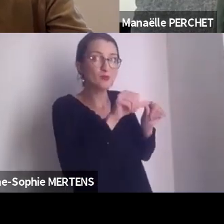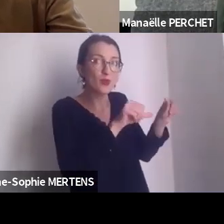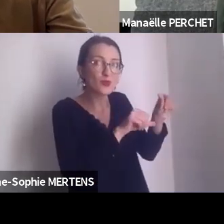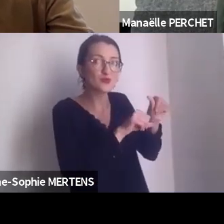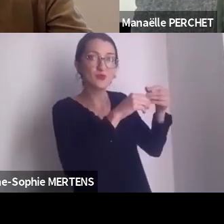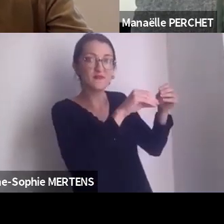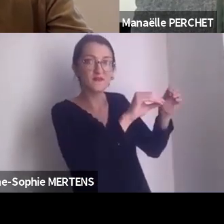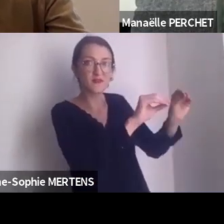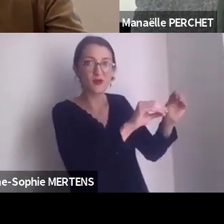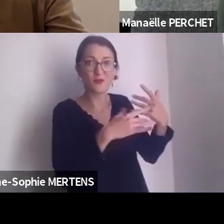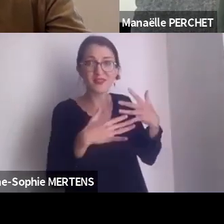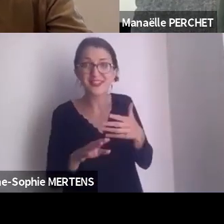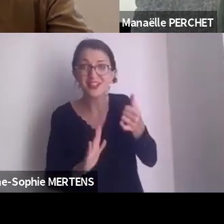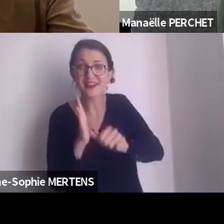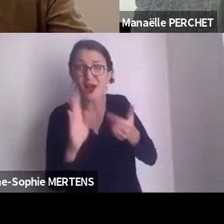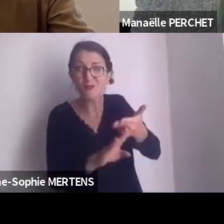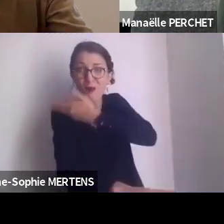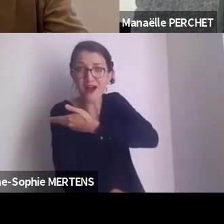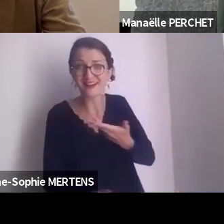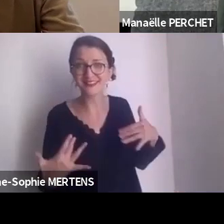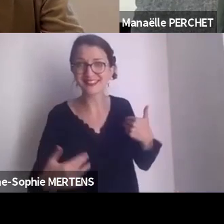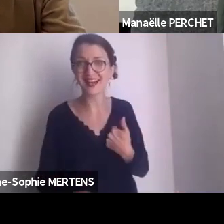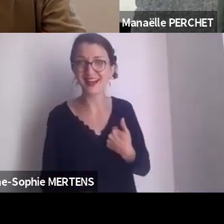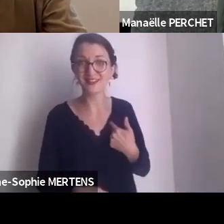long et aujourd'hui, il est trop tard puisque le marché n'existe plus.